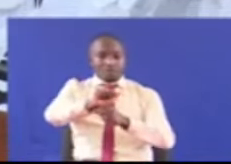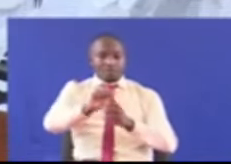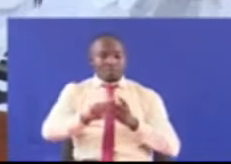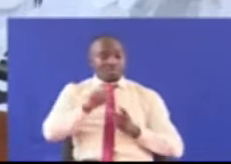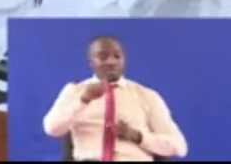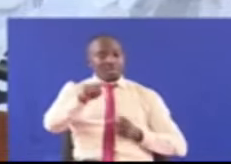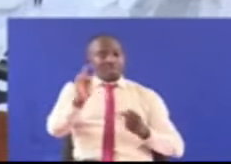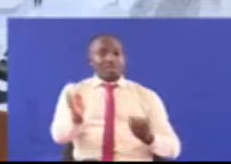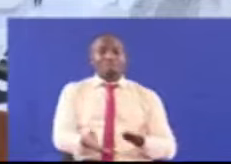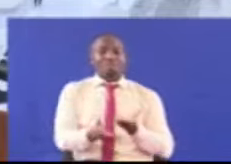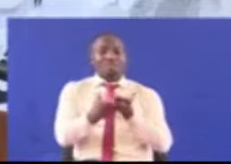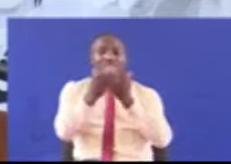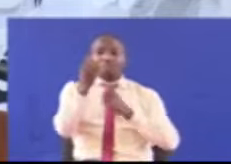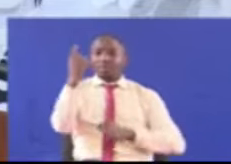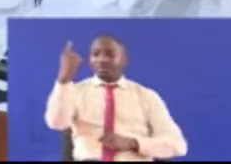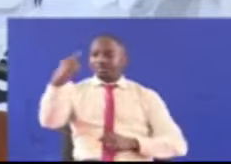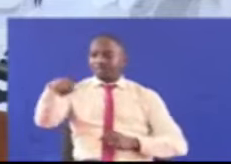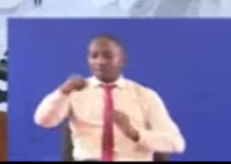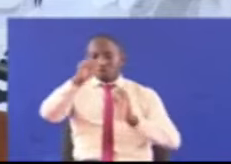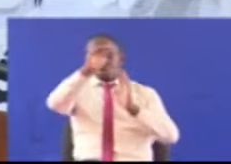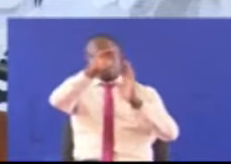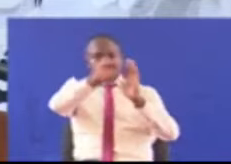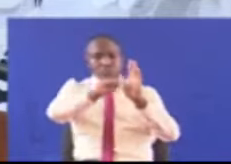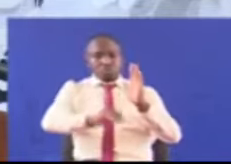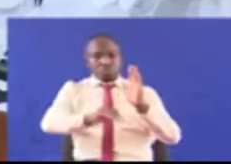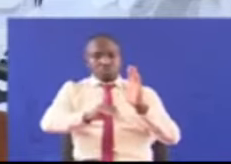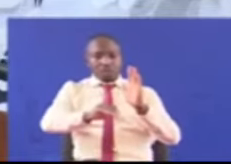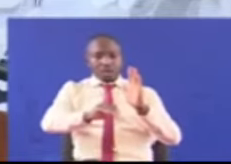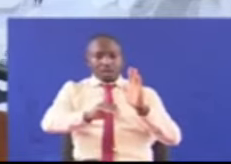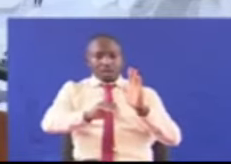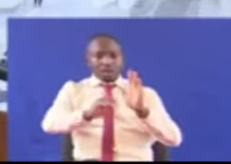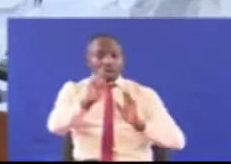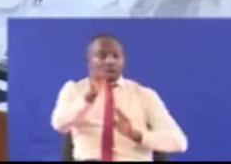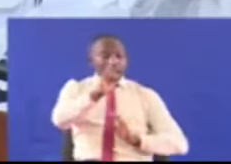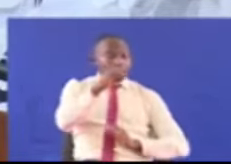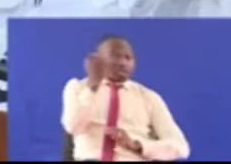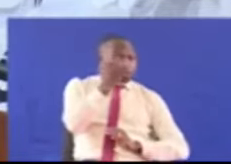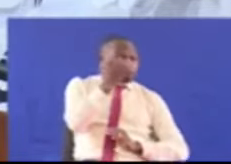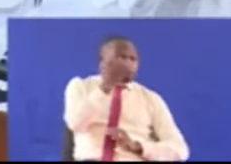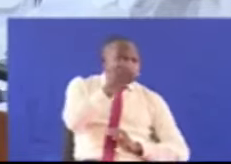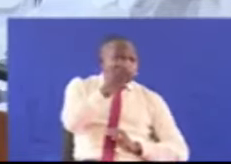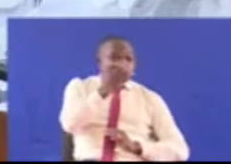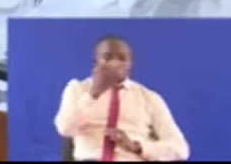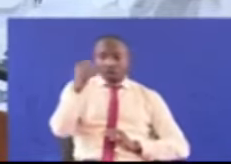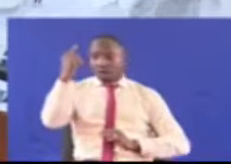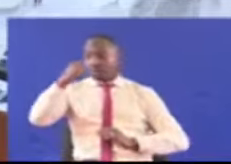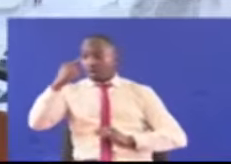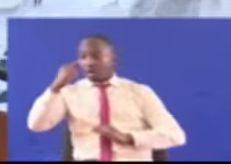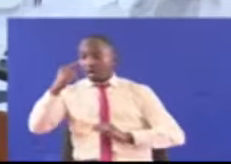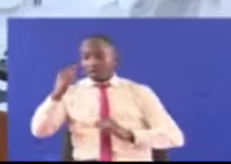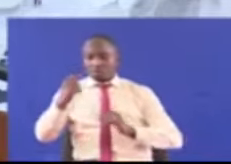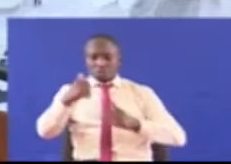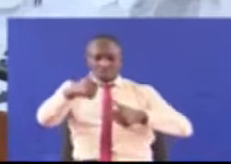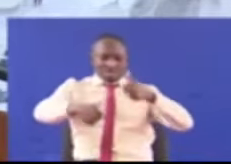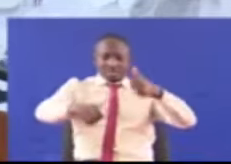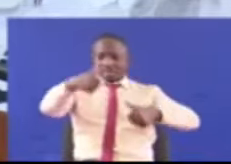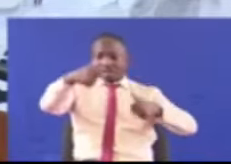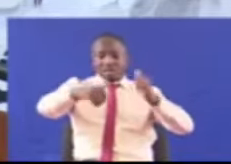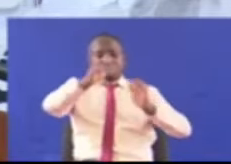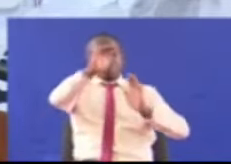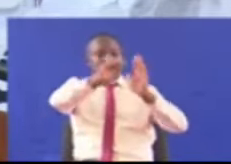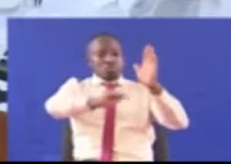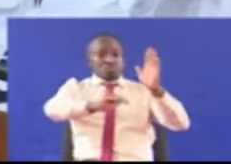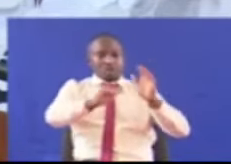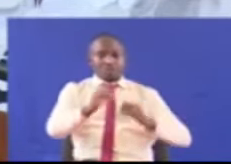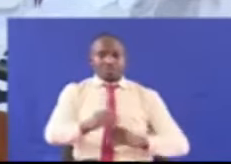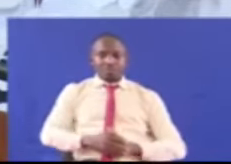Hii imesaidia kupunguza rangi nyekundu, kuileta manjano na kuta kijani.